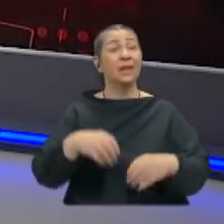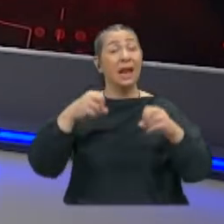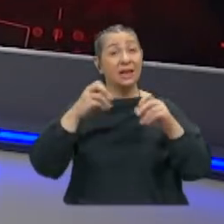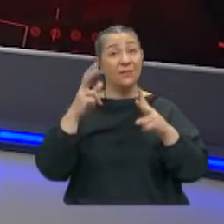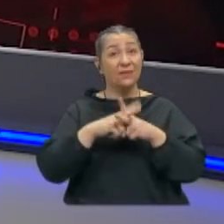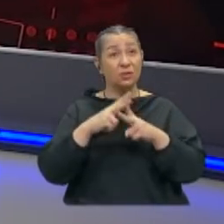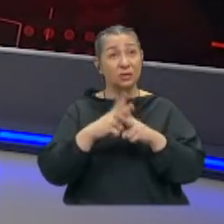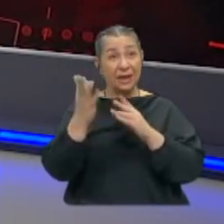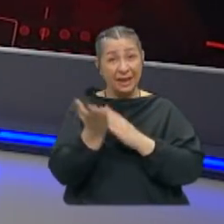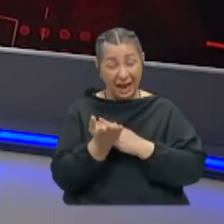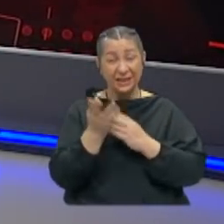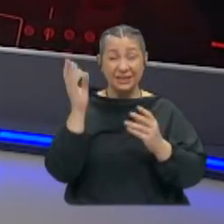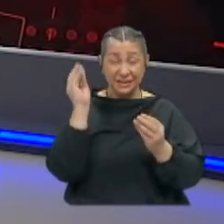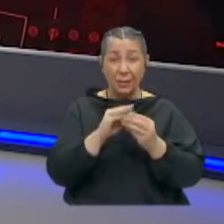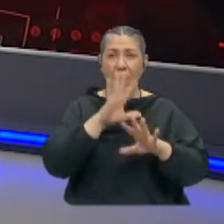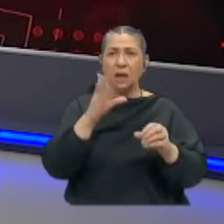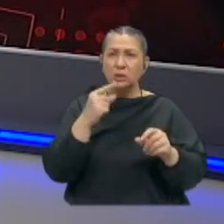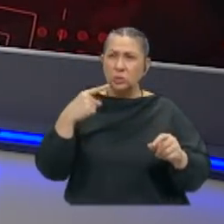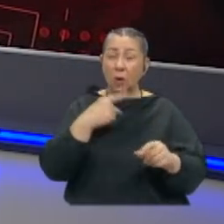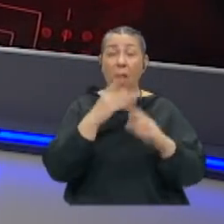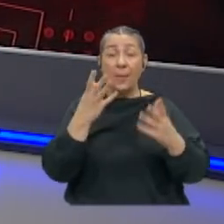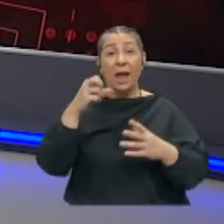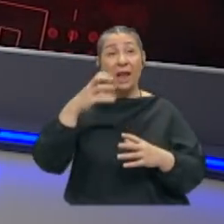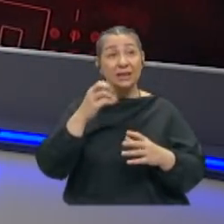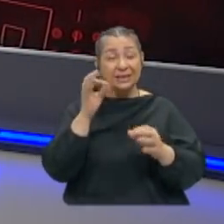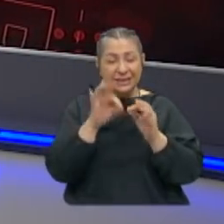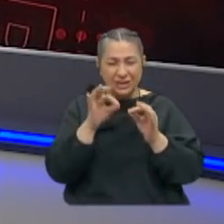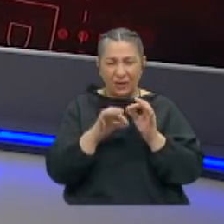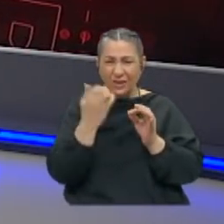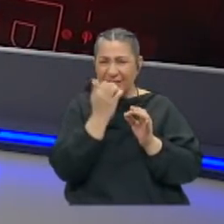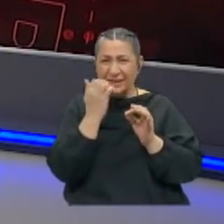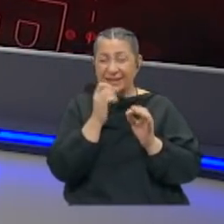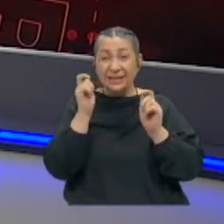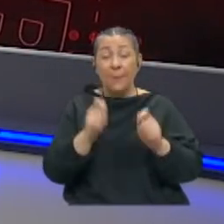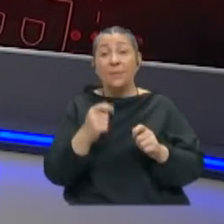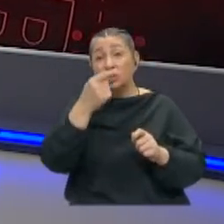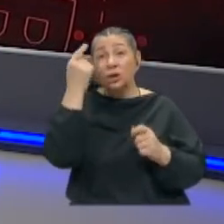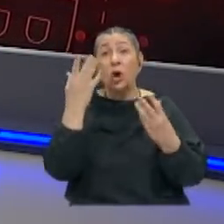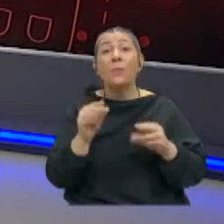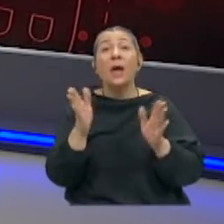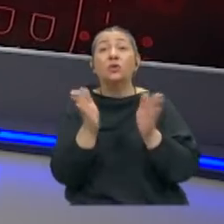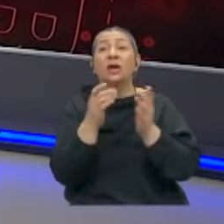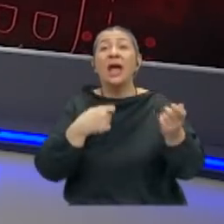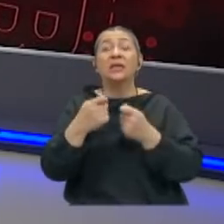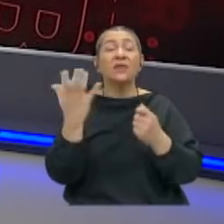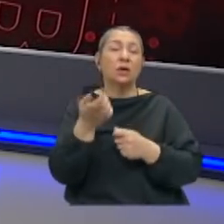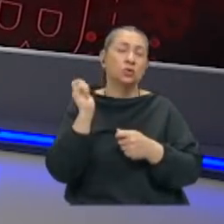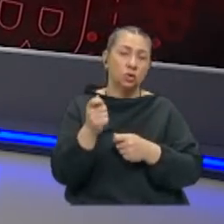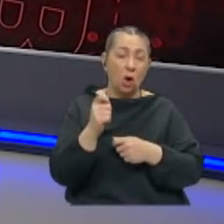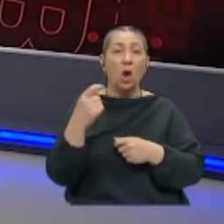Elektrik faturasına gelen zamlar herkesi zorluyor ama elektrikten tasarruf etme şansı olmayan küçük esnaf daha da